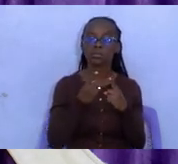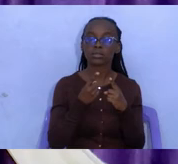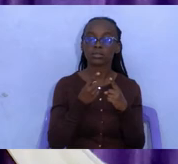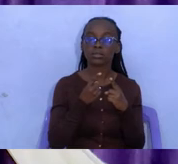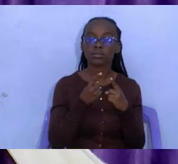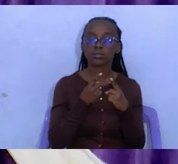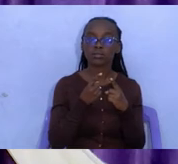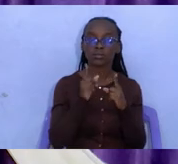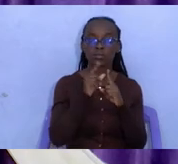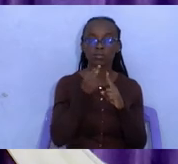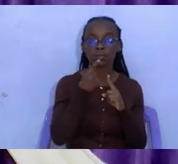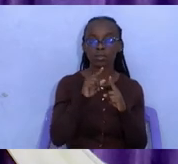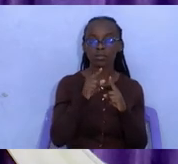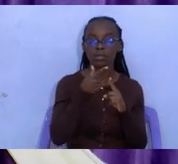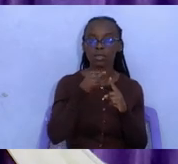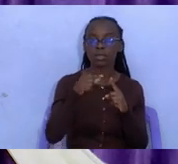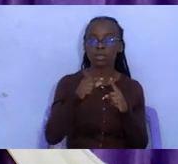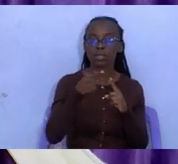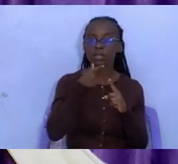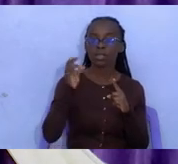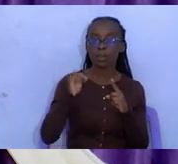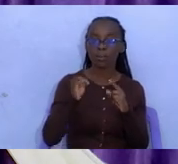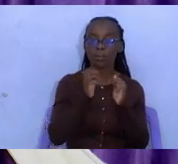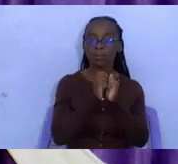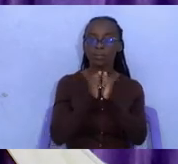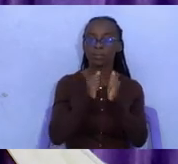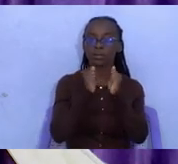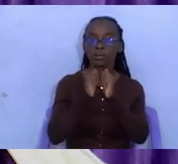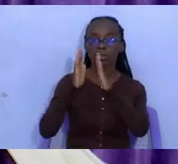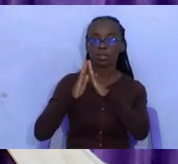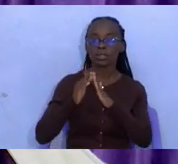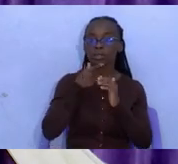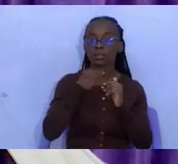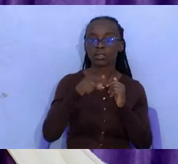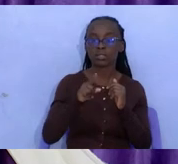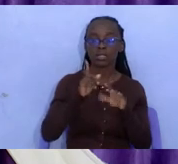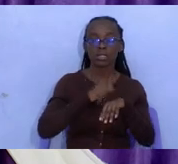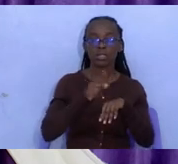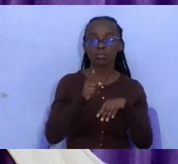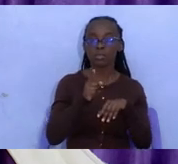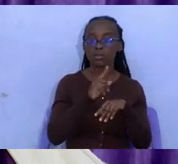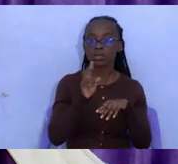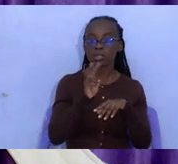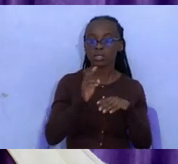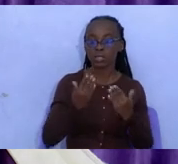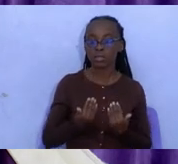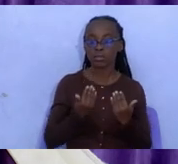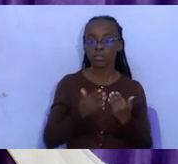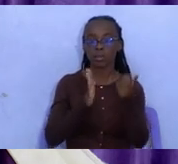Maniko anasema yeye pamoja na nyumba yake. Hebu nikuambie, ukiona watoto wana tabia mbaya, wametoka kwa wazazi wao.